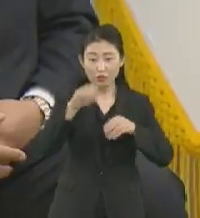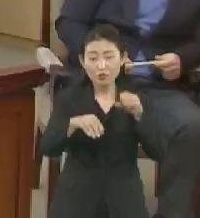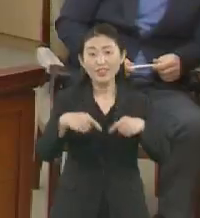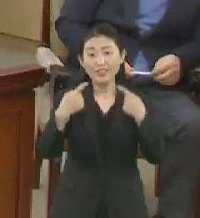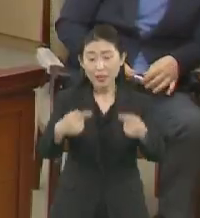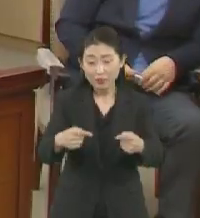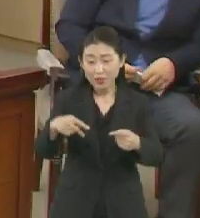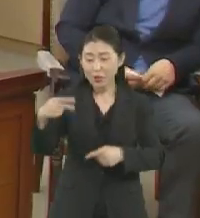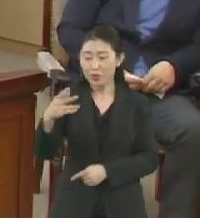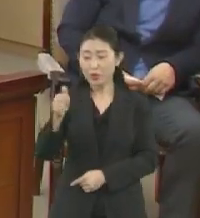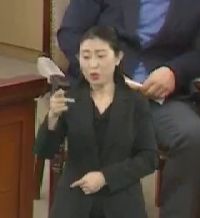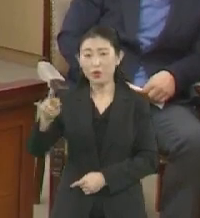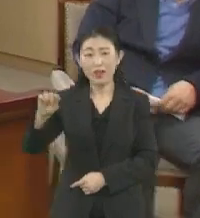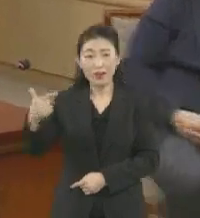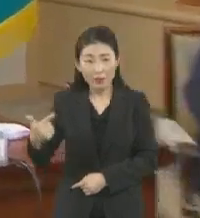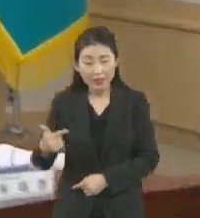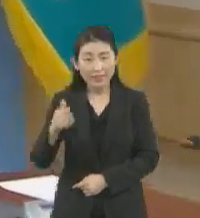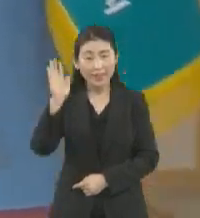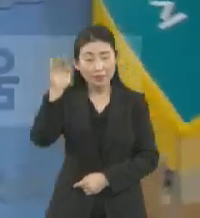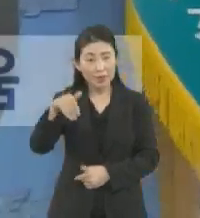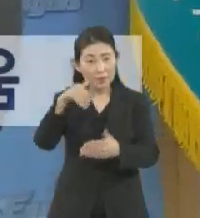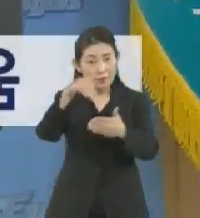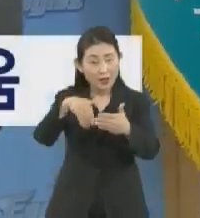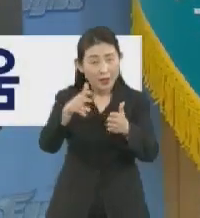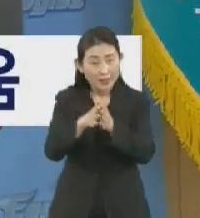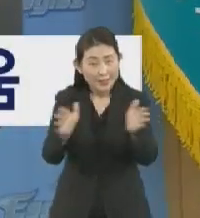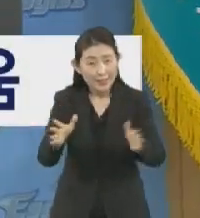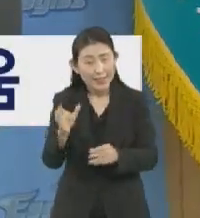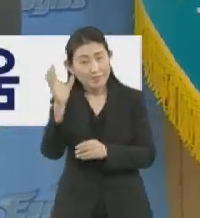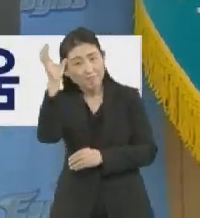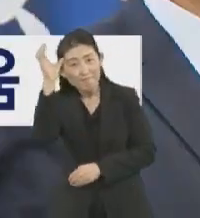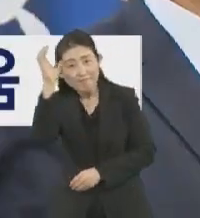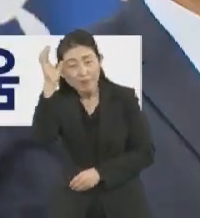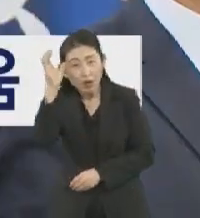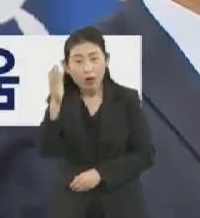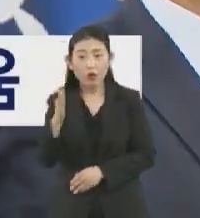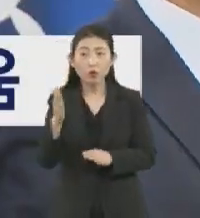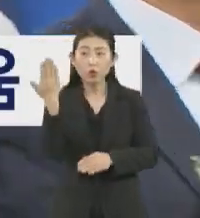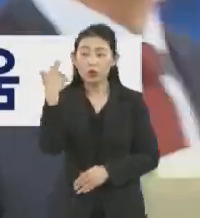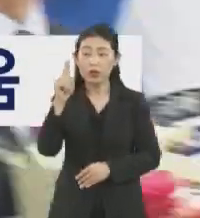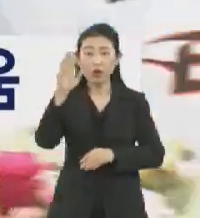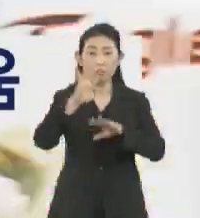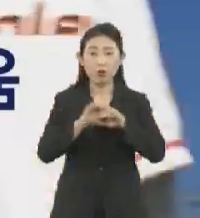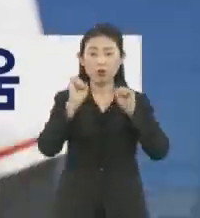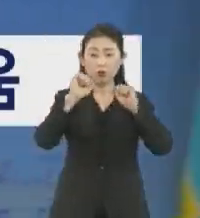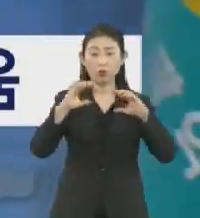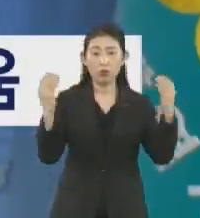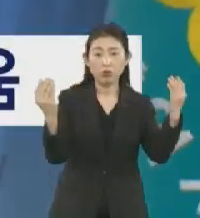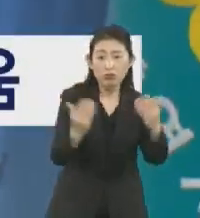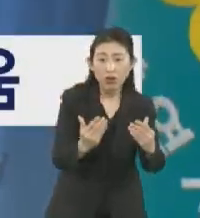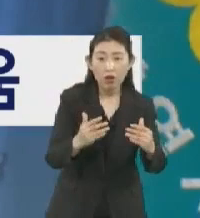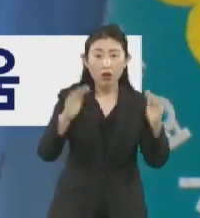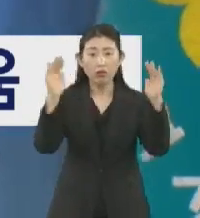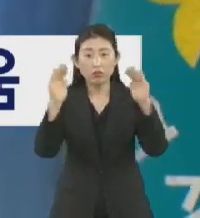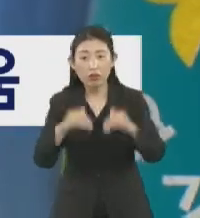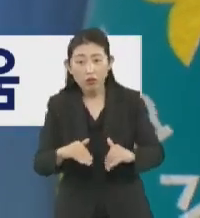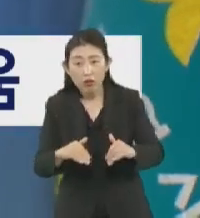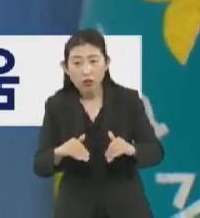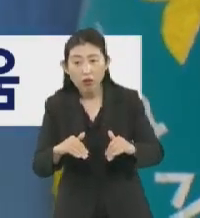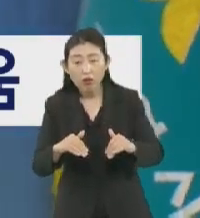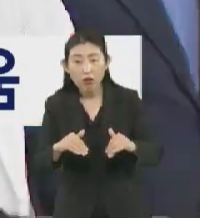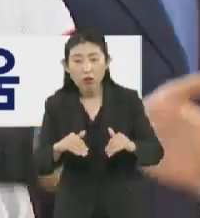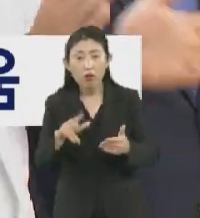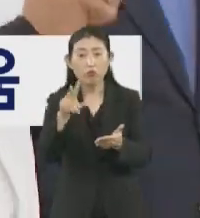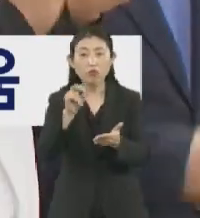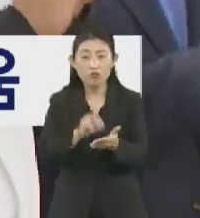선수. 이후 곧 야구장이 첫삽을 뜨는 줄로 알았다가 최근 한밭종합운동장 철거 논란으로 건립공사에